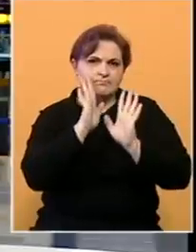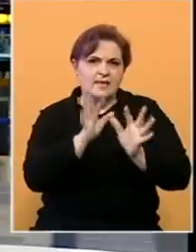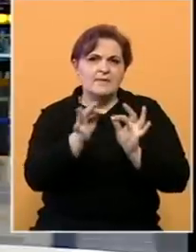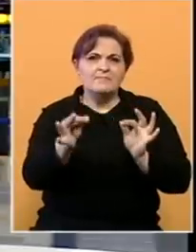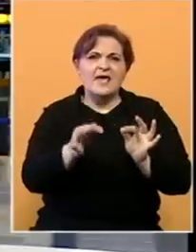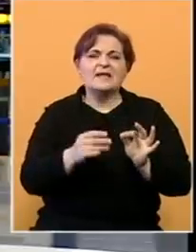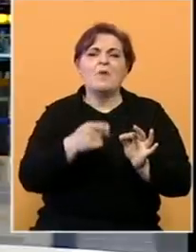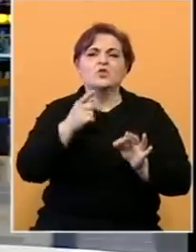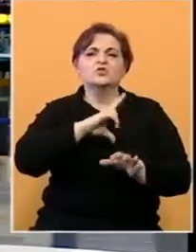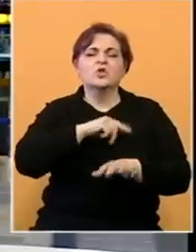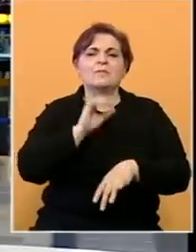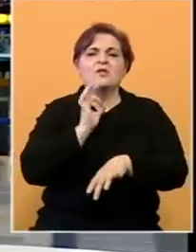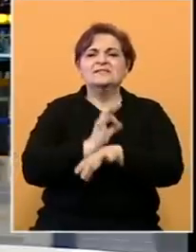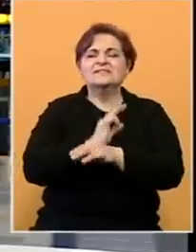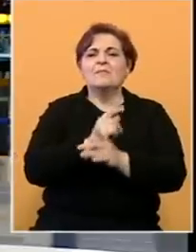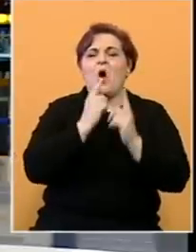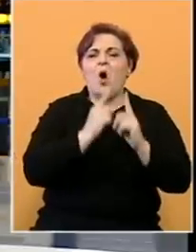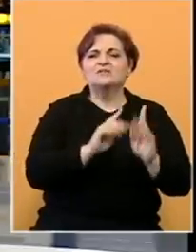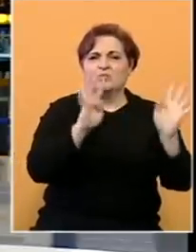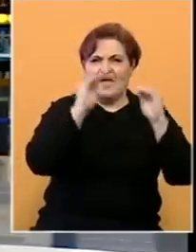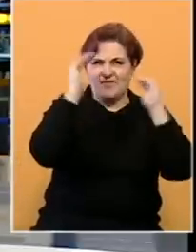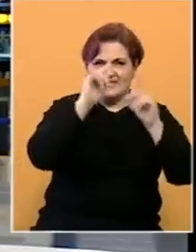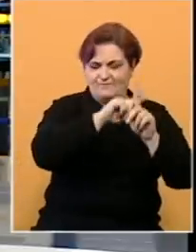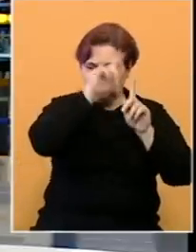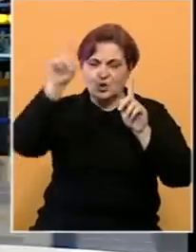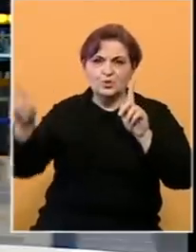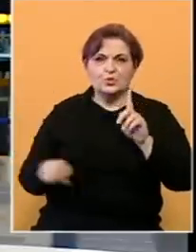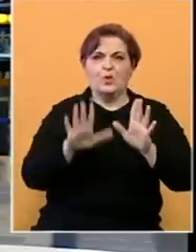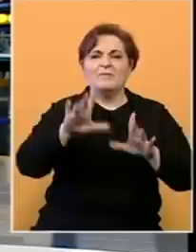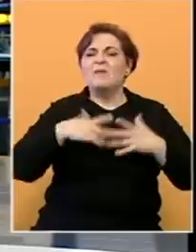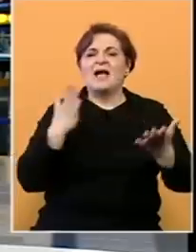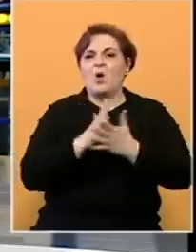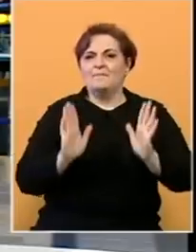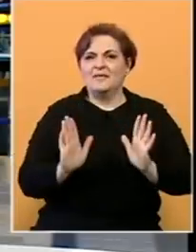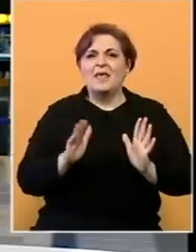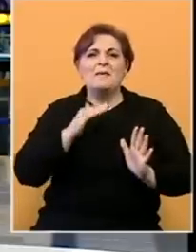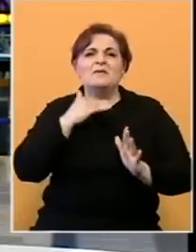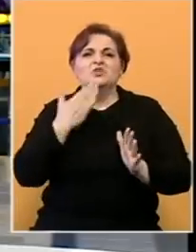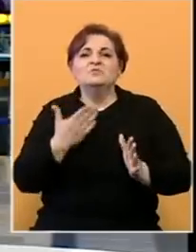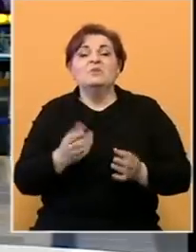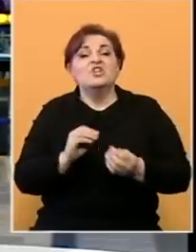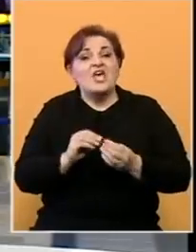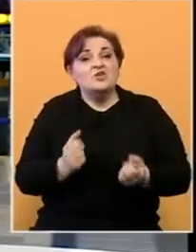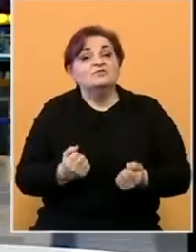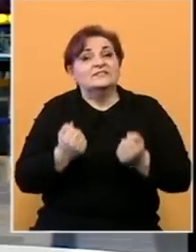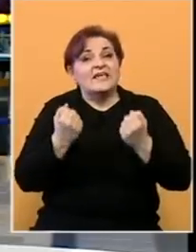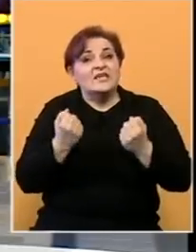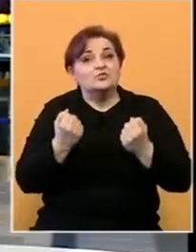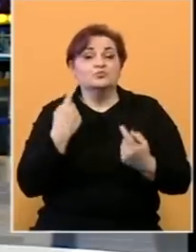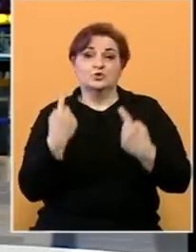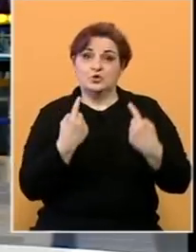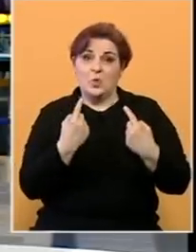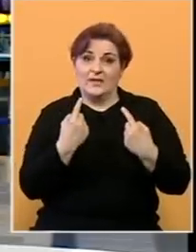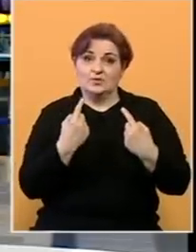istim mjerama, odnosno da policijski sat ostane od 21 sat do 5 sati ujutro, s obzirom na još uvijek složenu